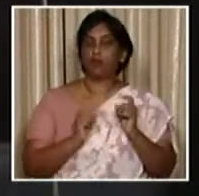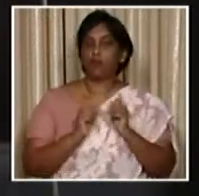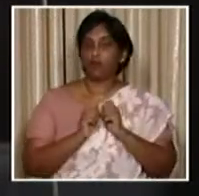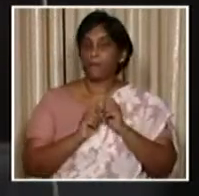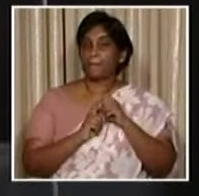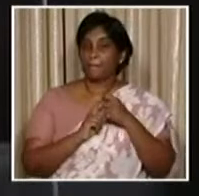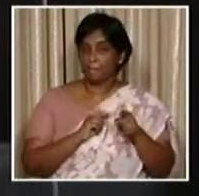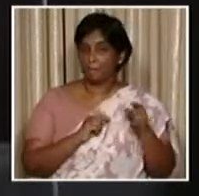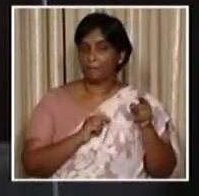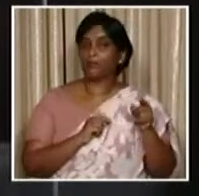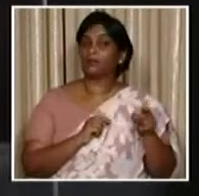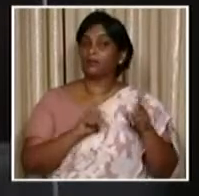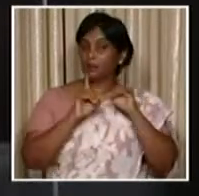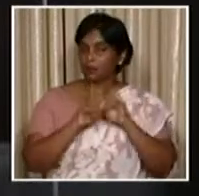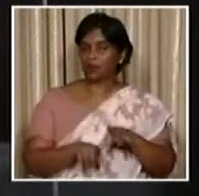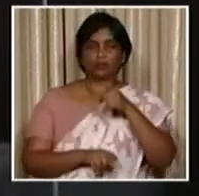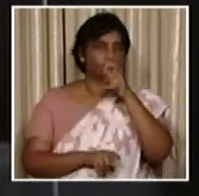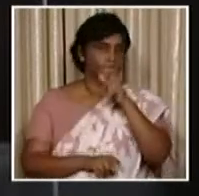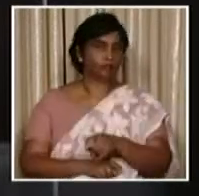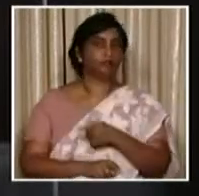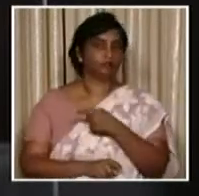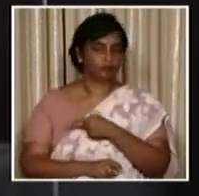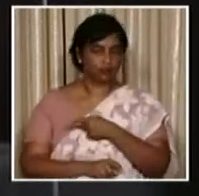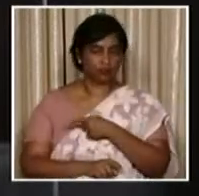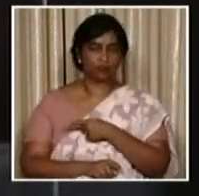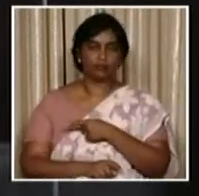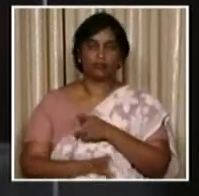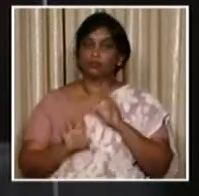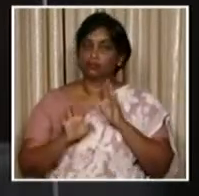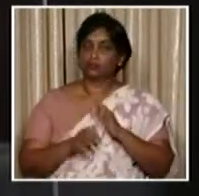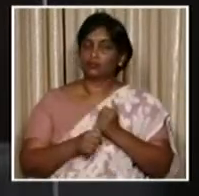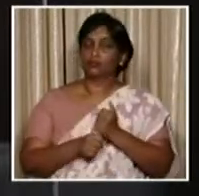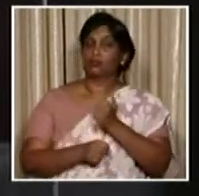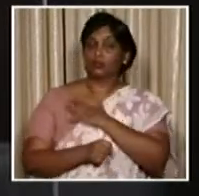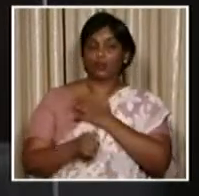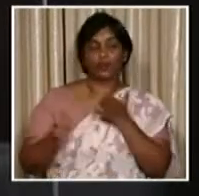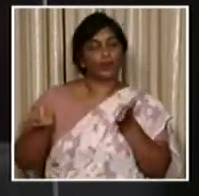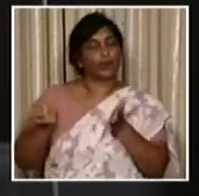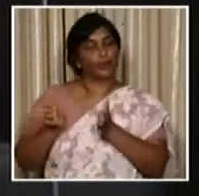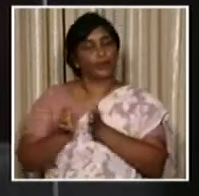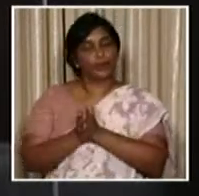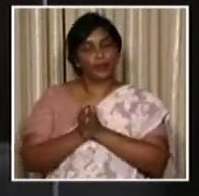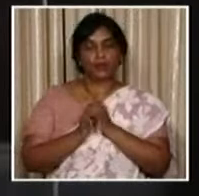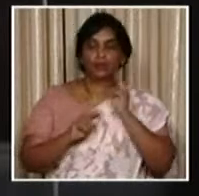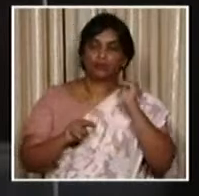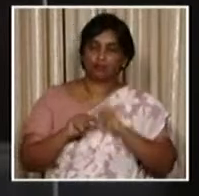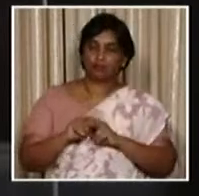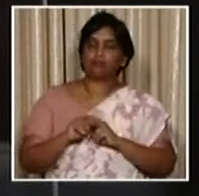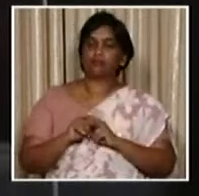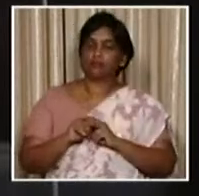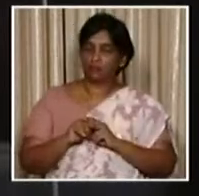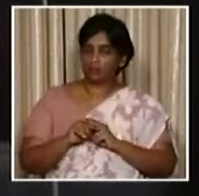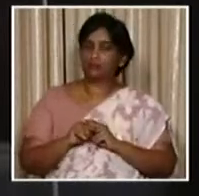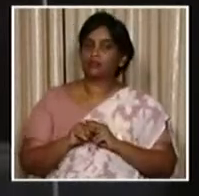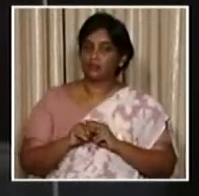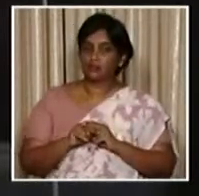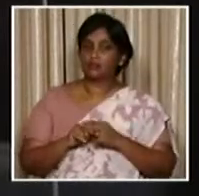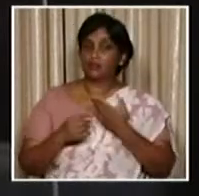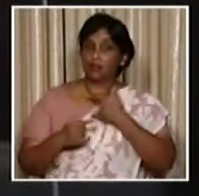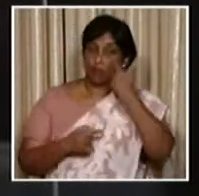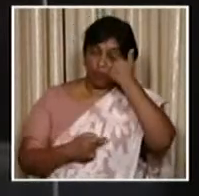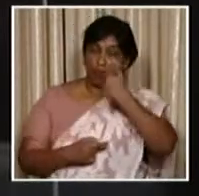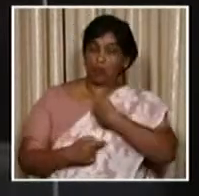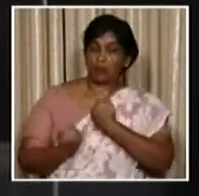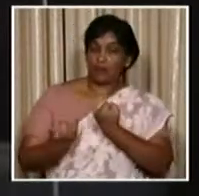perra aja ane, e bagai charthya tibi cewinhek, namu gota be ita langgatama. Ya langkah lagi ni hitiya, mata virud